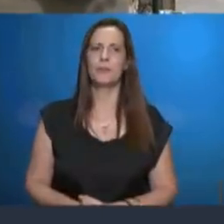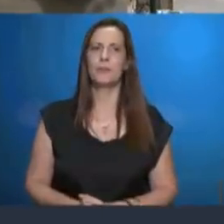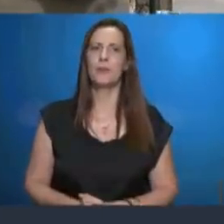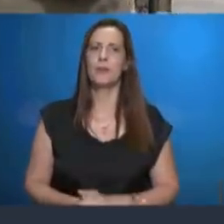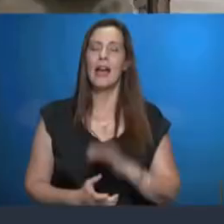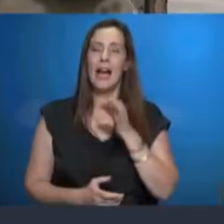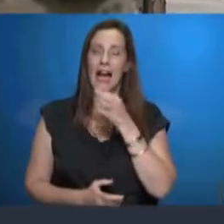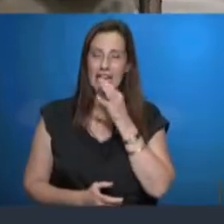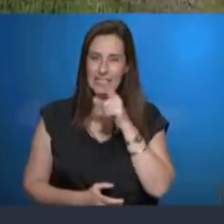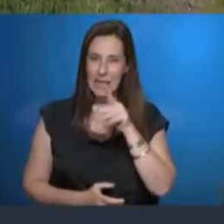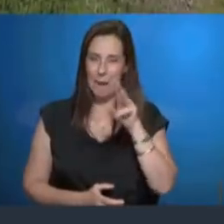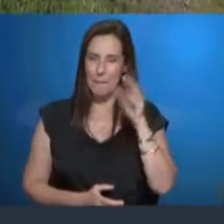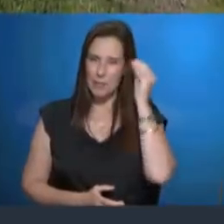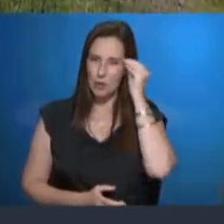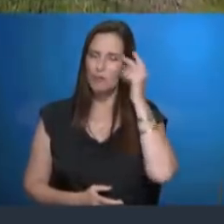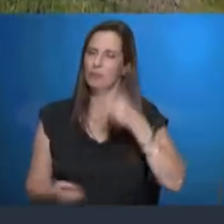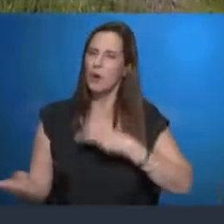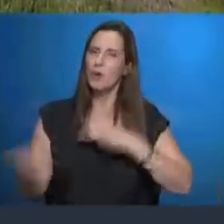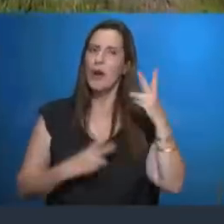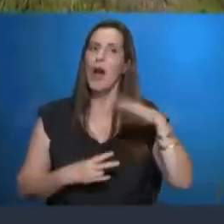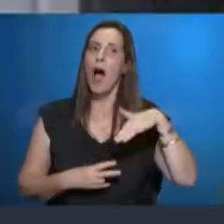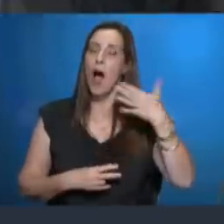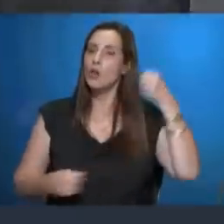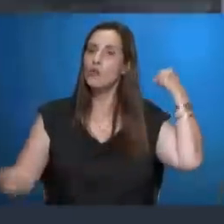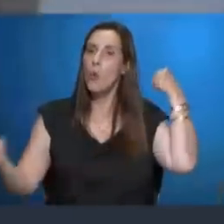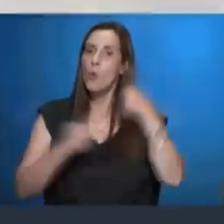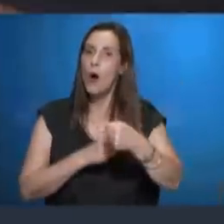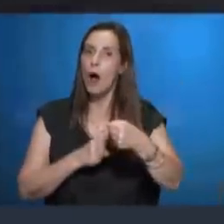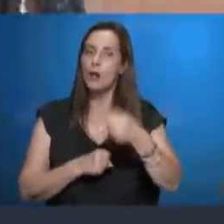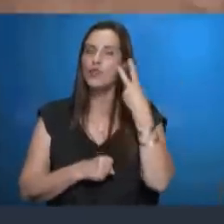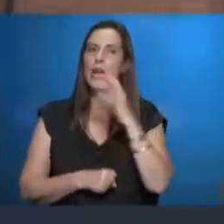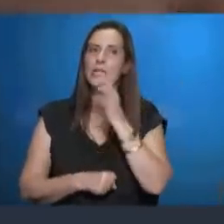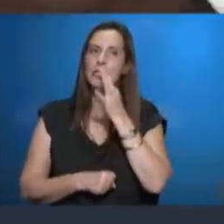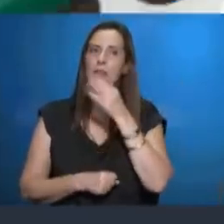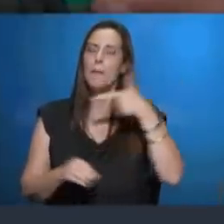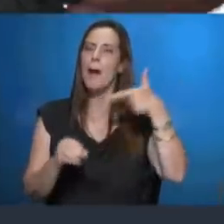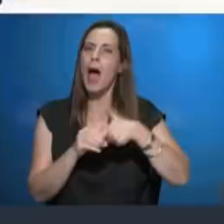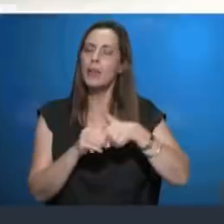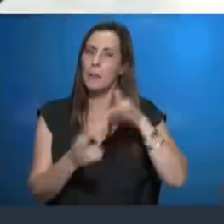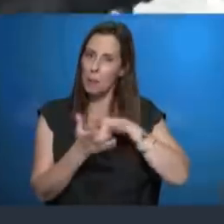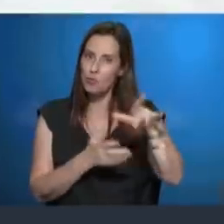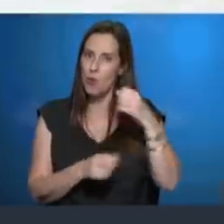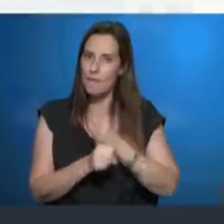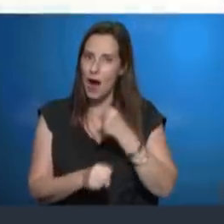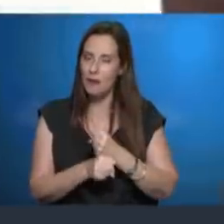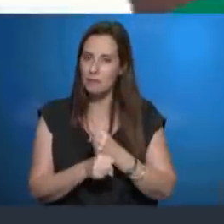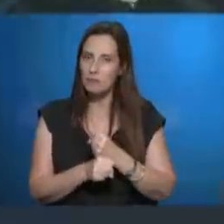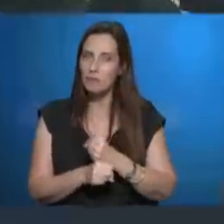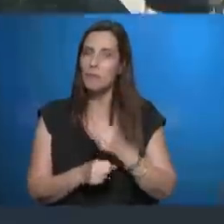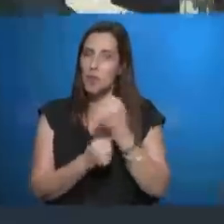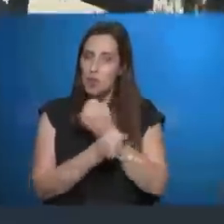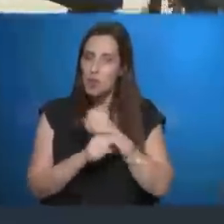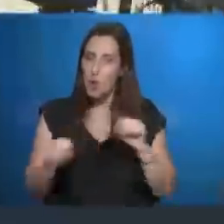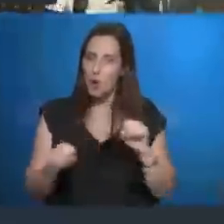הצעיר מם מזיכרון יעקב הושפז בבית החולים לאחר שהוכה על ידי שני צעירים בתחנת דלק בעבד. כששוחרר,